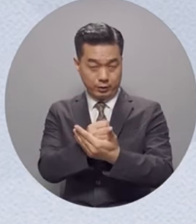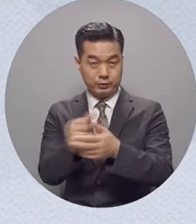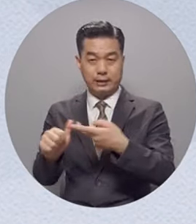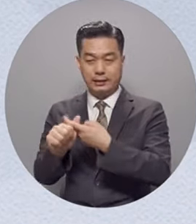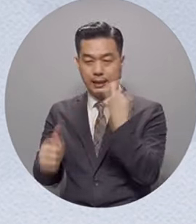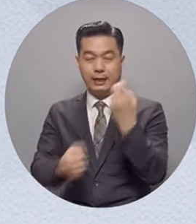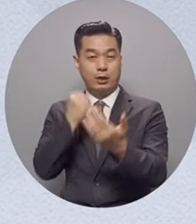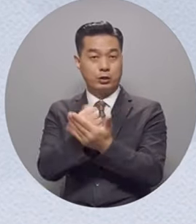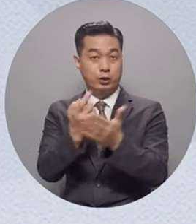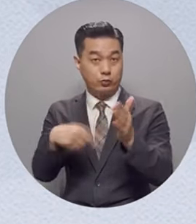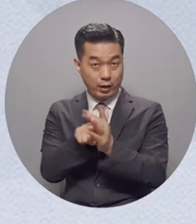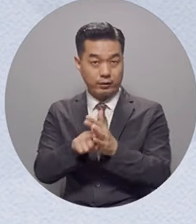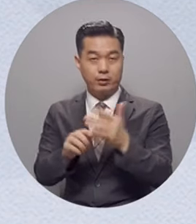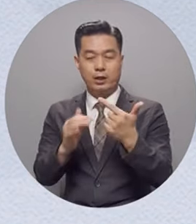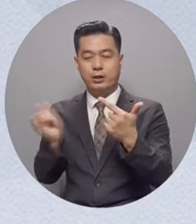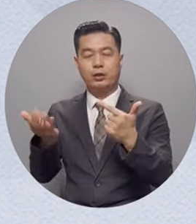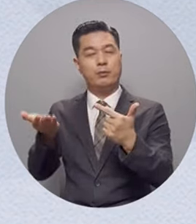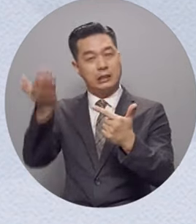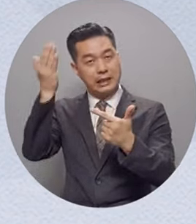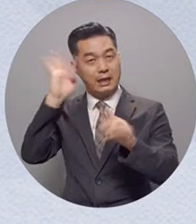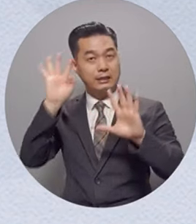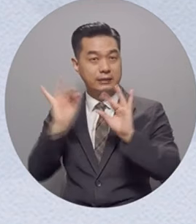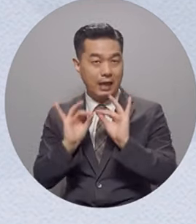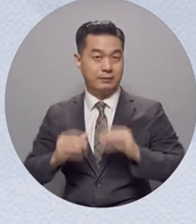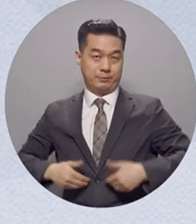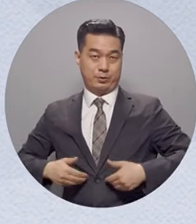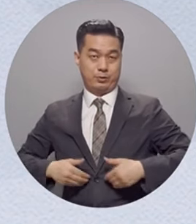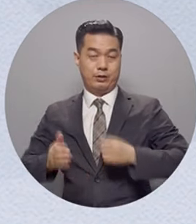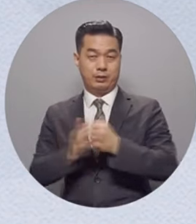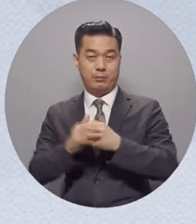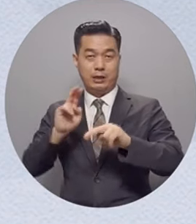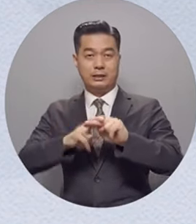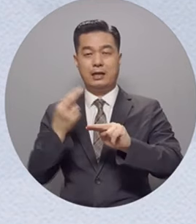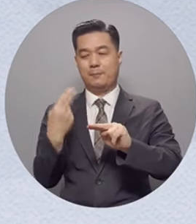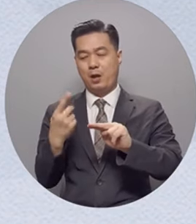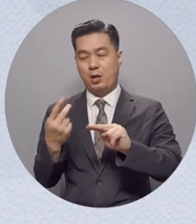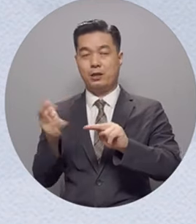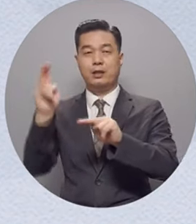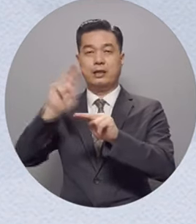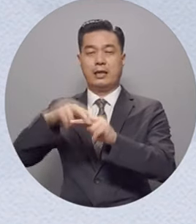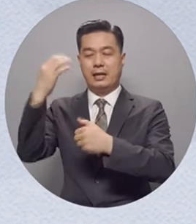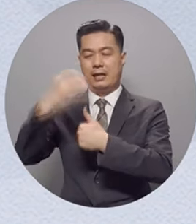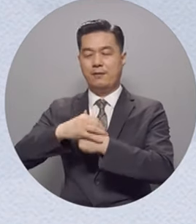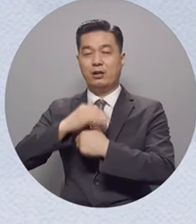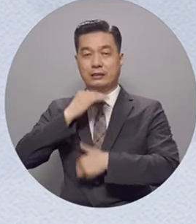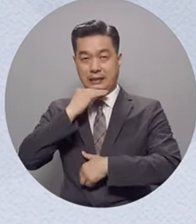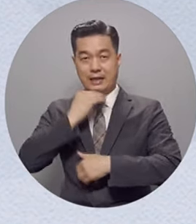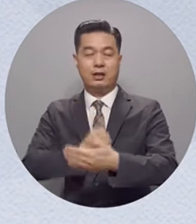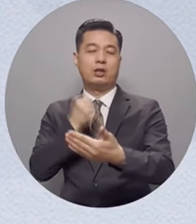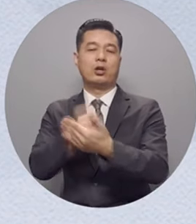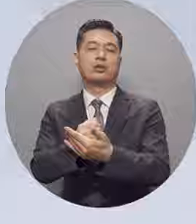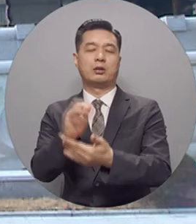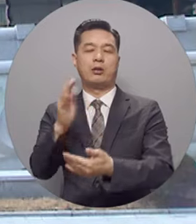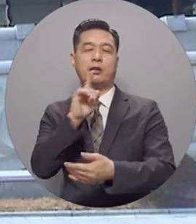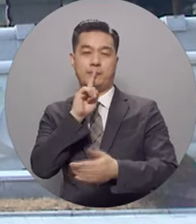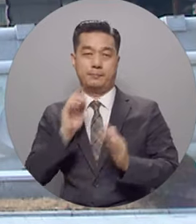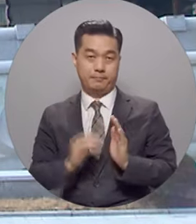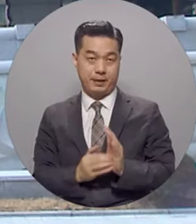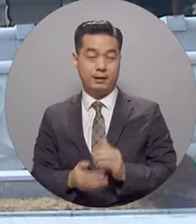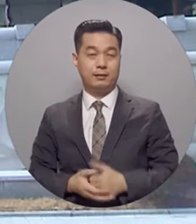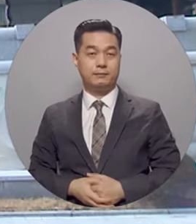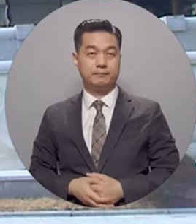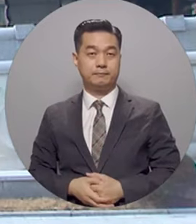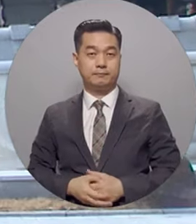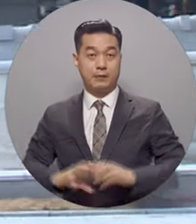전히 명상 찬성이 있어야 한다며 공석인 재판관이 임명되기 기다려 결정하면 된다고 했습니다